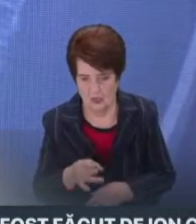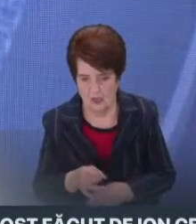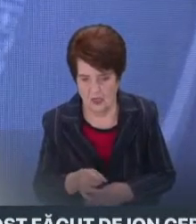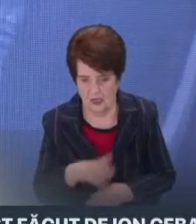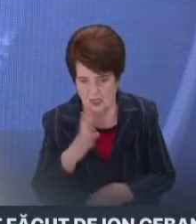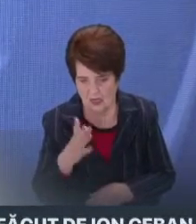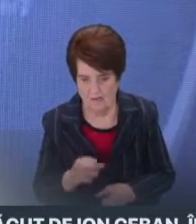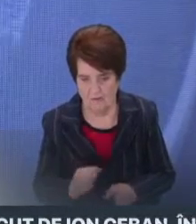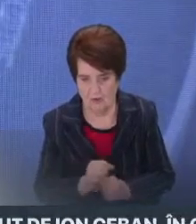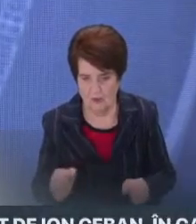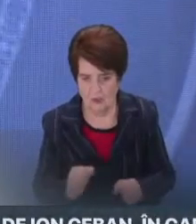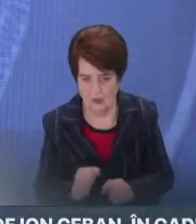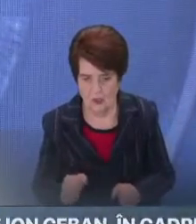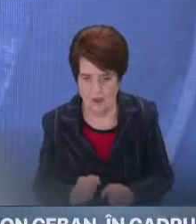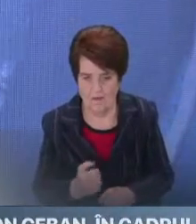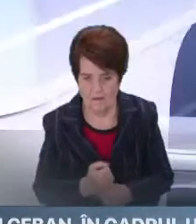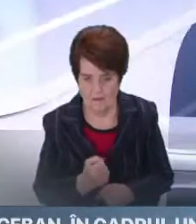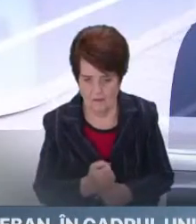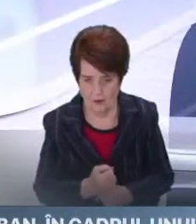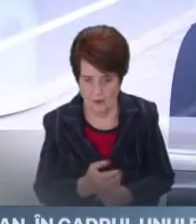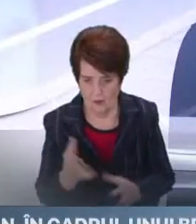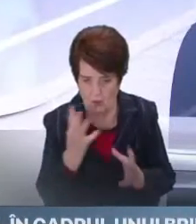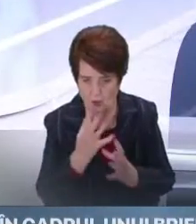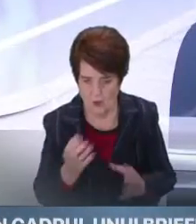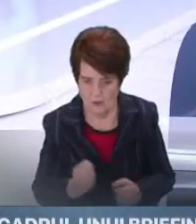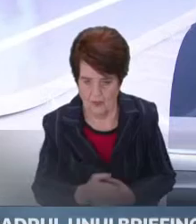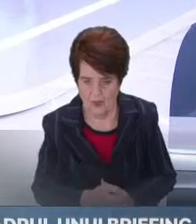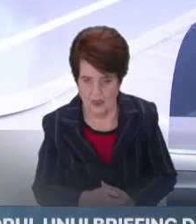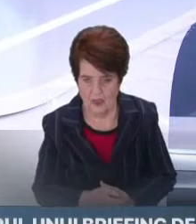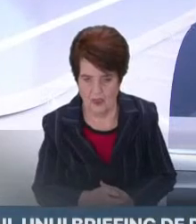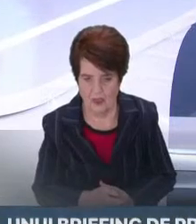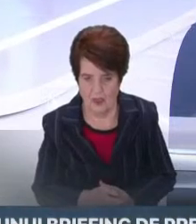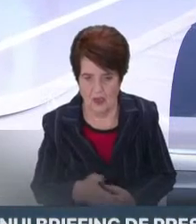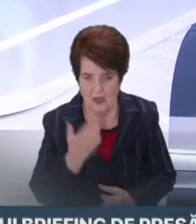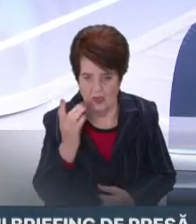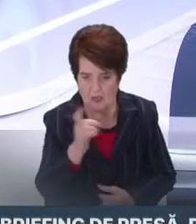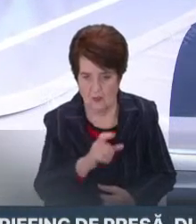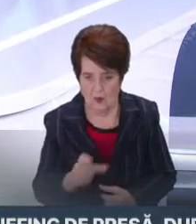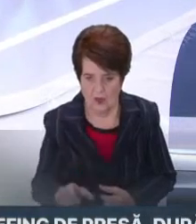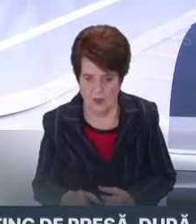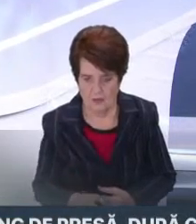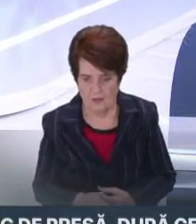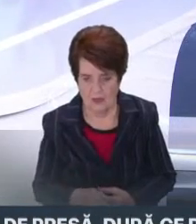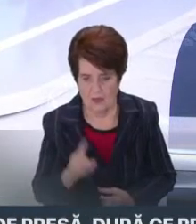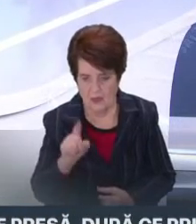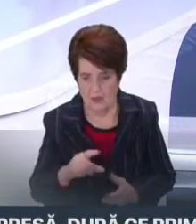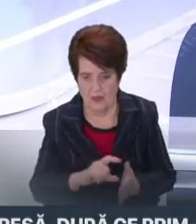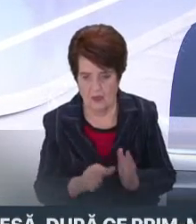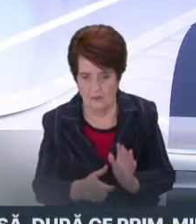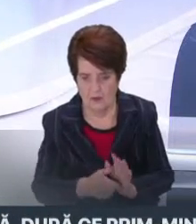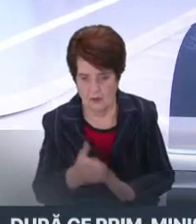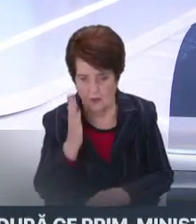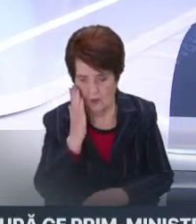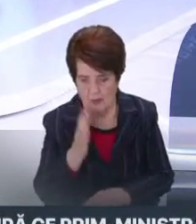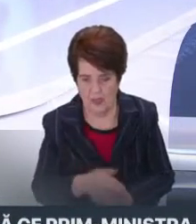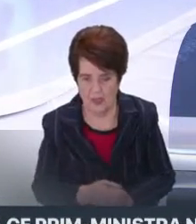această explozie s-a produs pe timp de noapte, când proprietarul acelui apartament dormea.